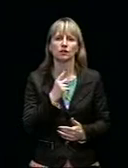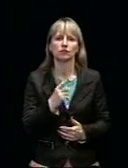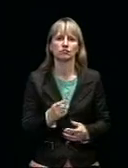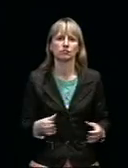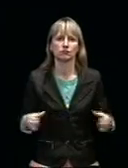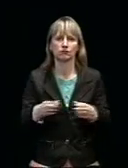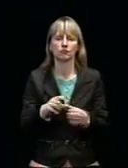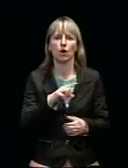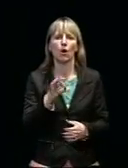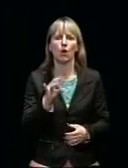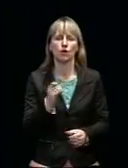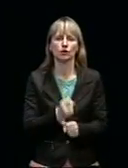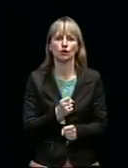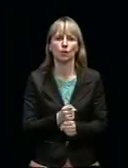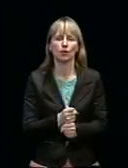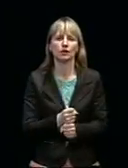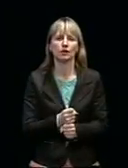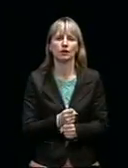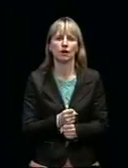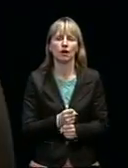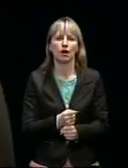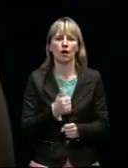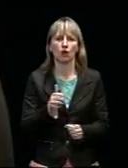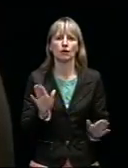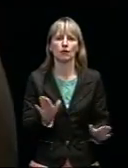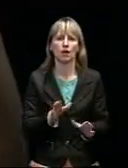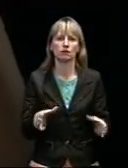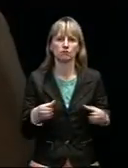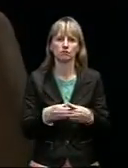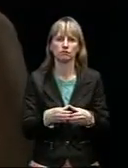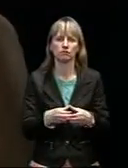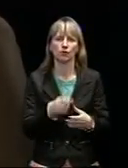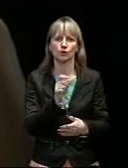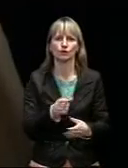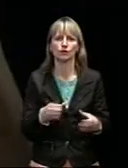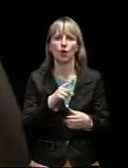зладнати хор, зробити його злагодженим? Знаете,